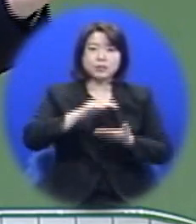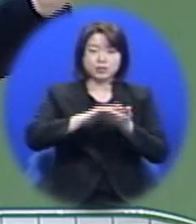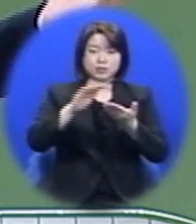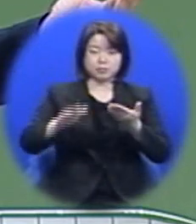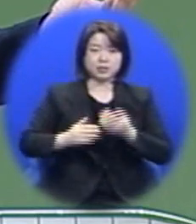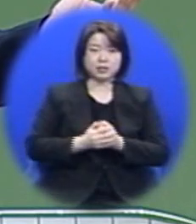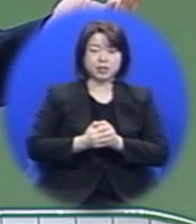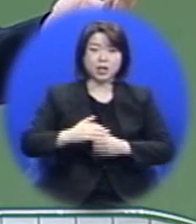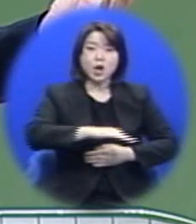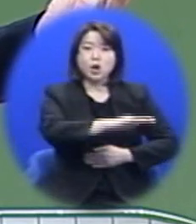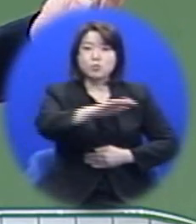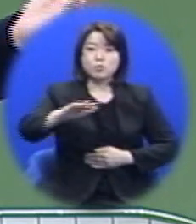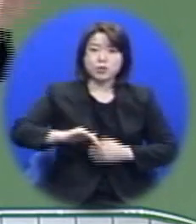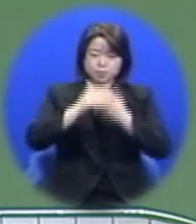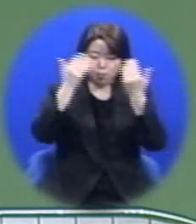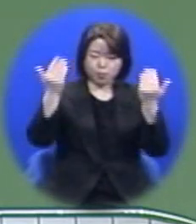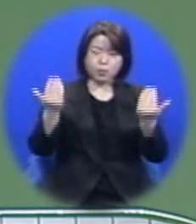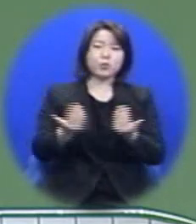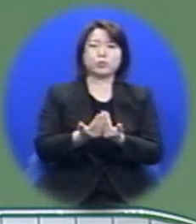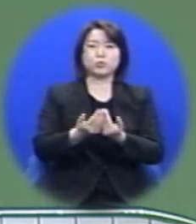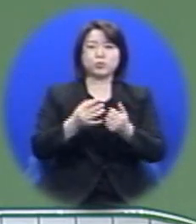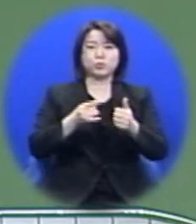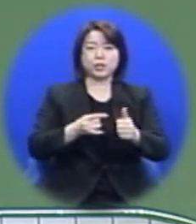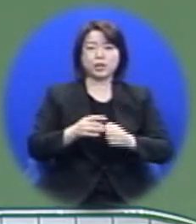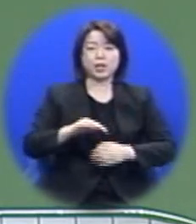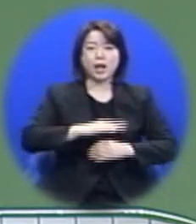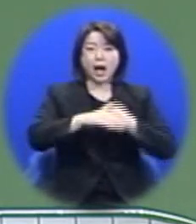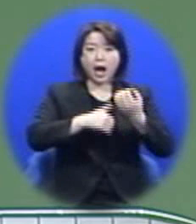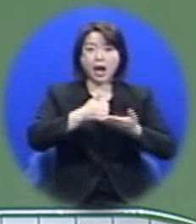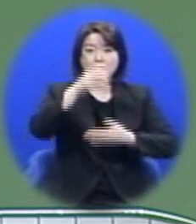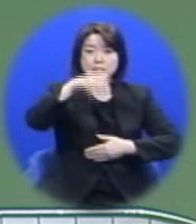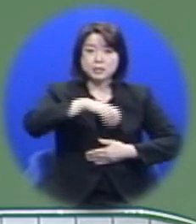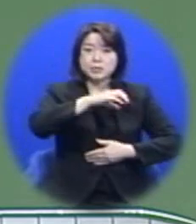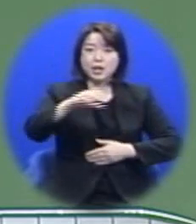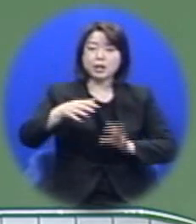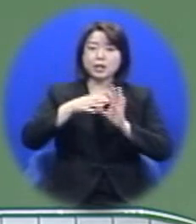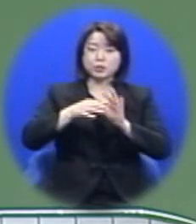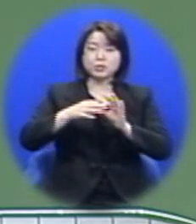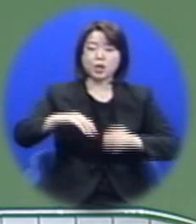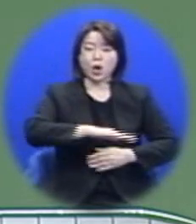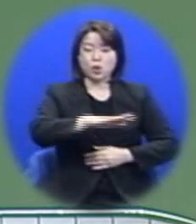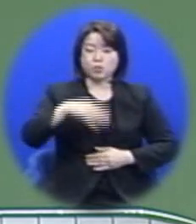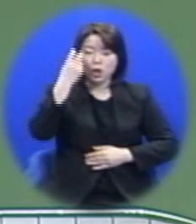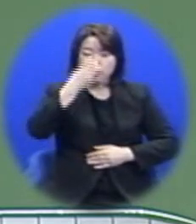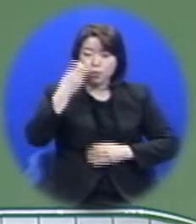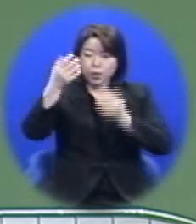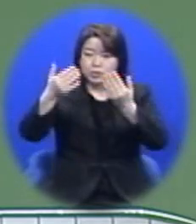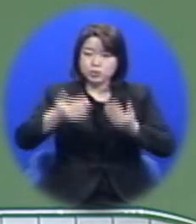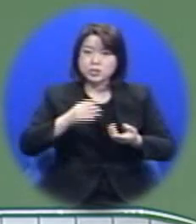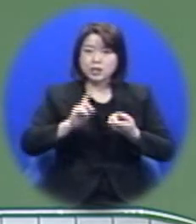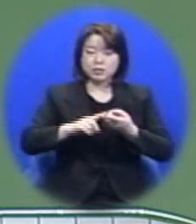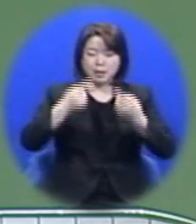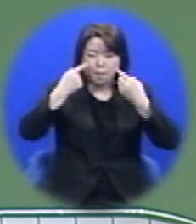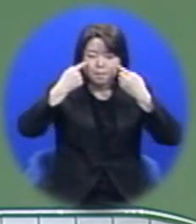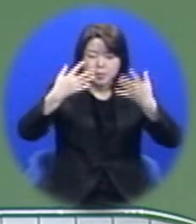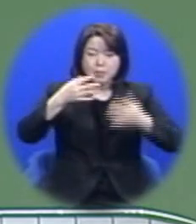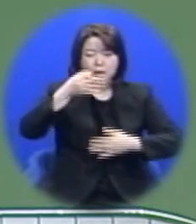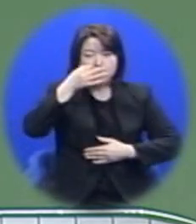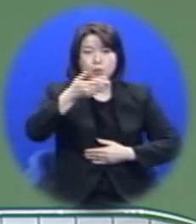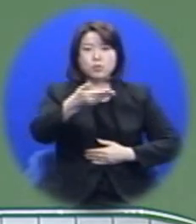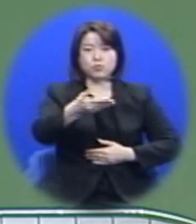우리 모두에게 하나님은 십자가를 통해서 하나님이 우리를 보호하고 계시다는 것을 분명히